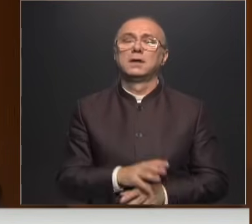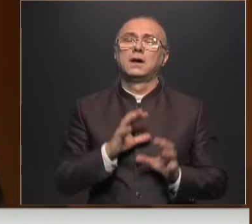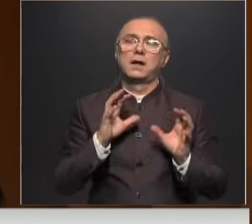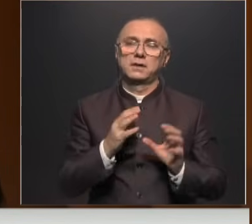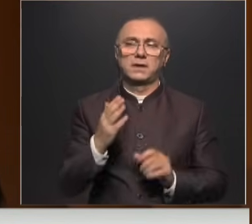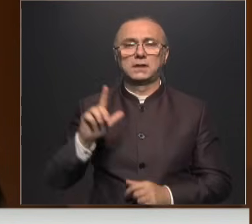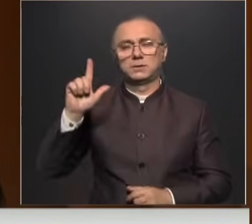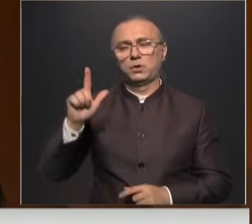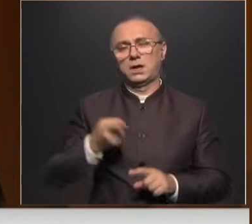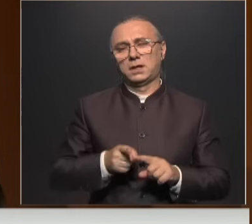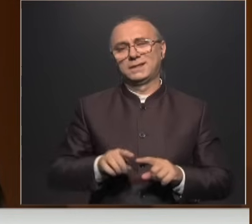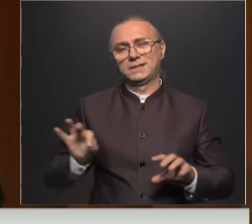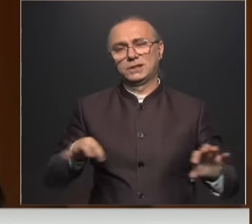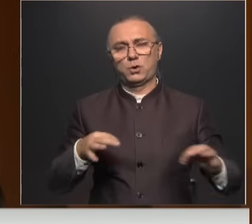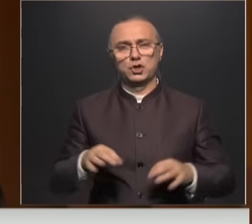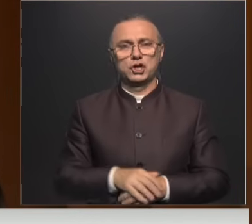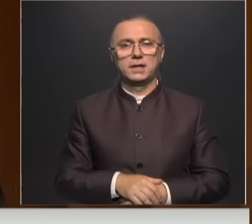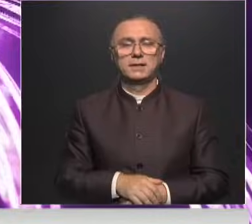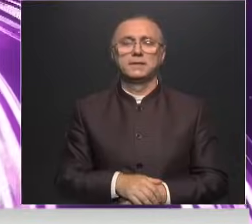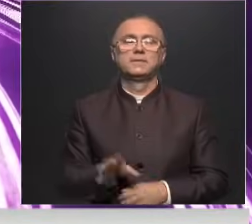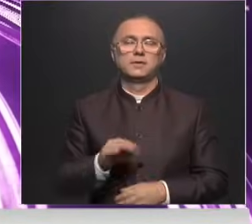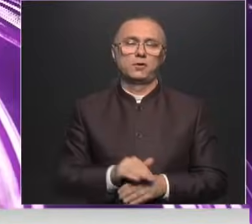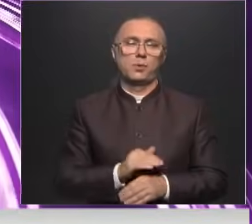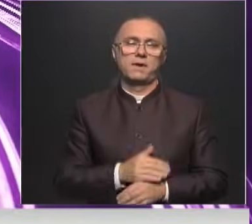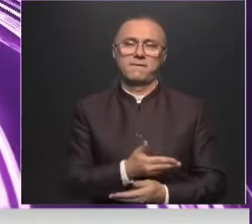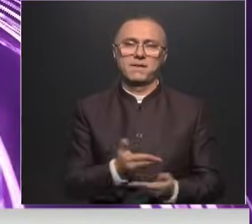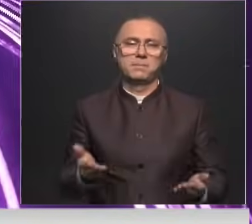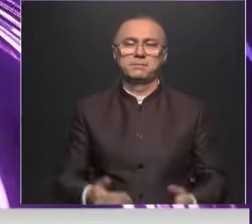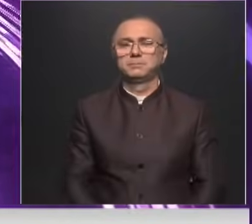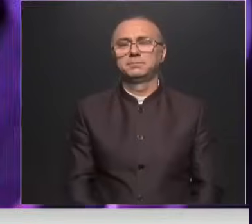от этих искушений. Всего доброго вам!